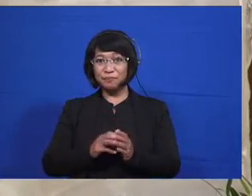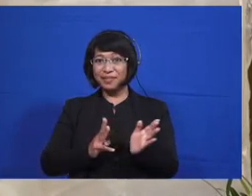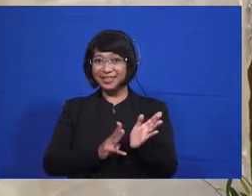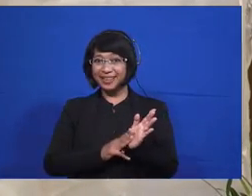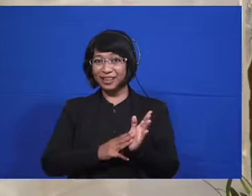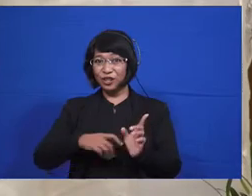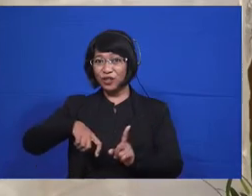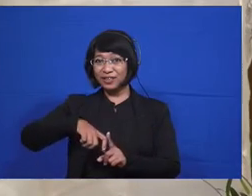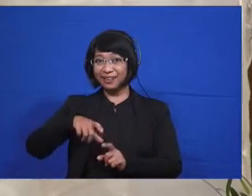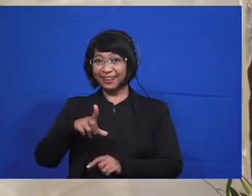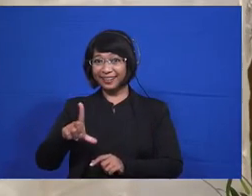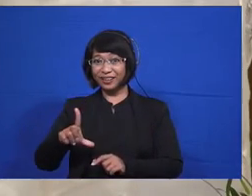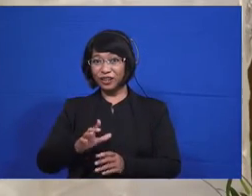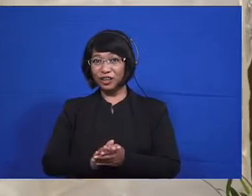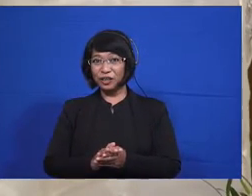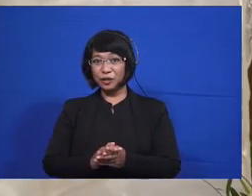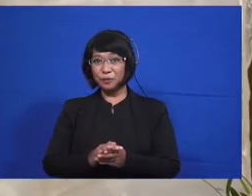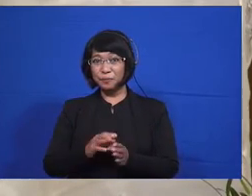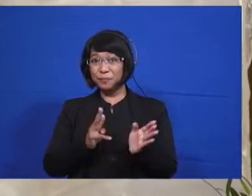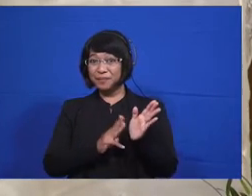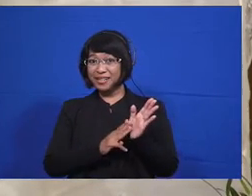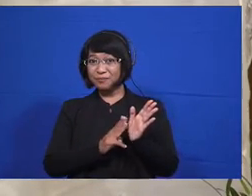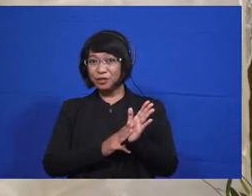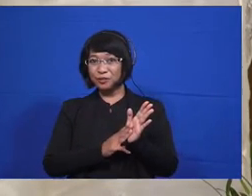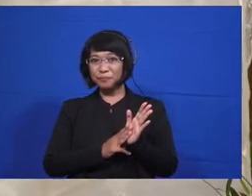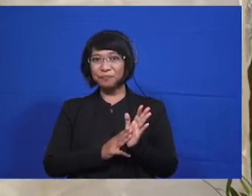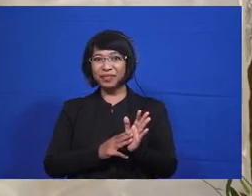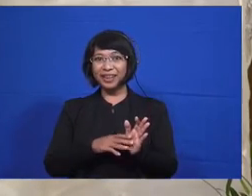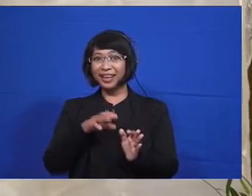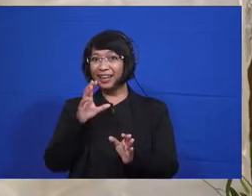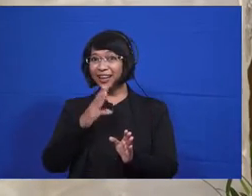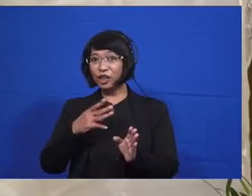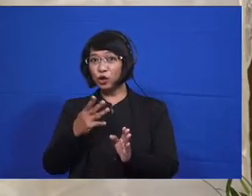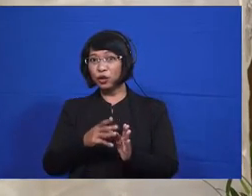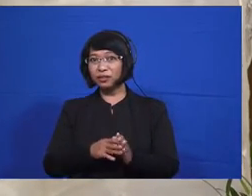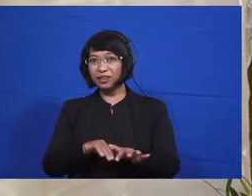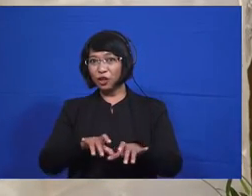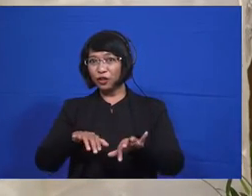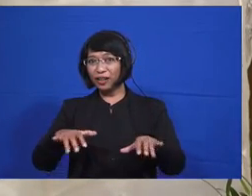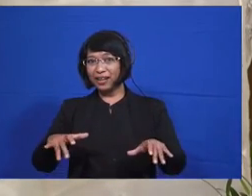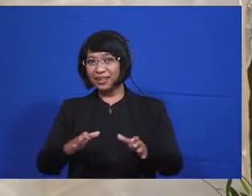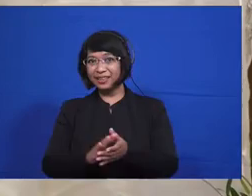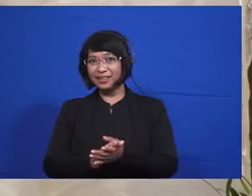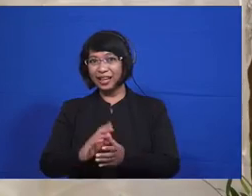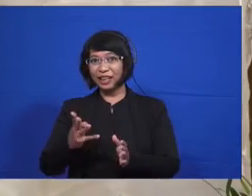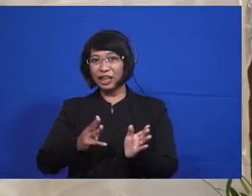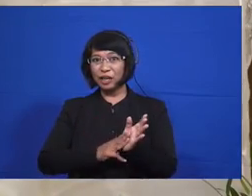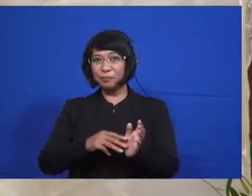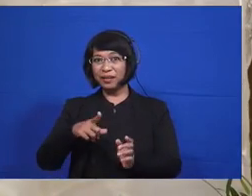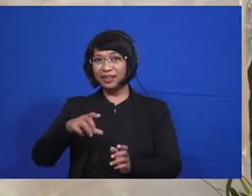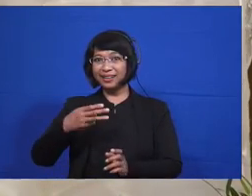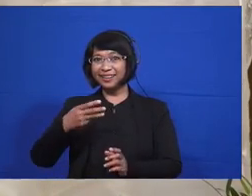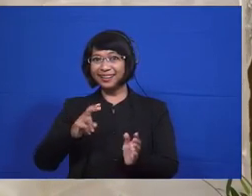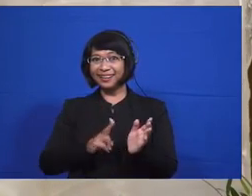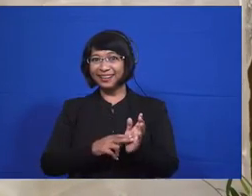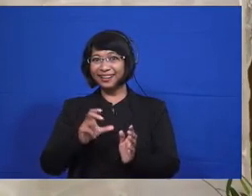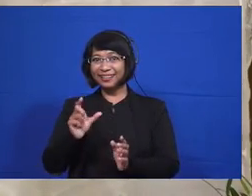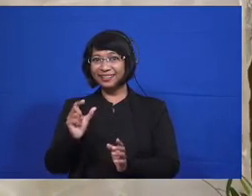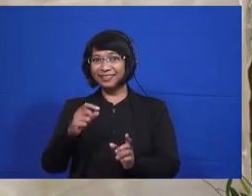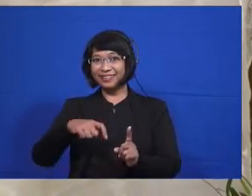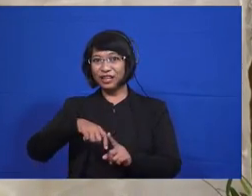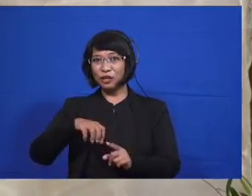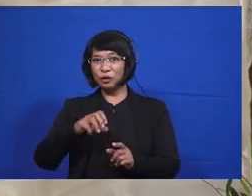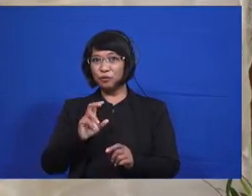mesdinar, lektor, pemazmur, petugas kor beserta organis dari Mlenuk Voice, Unit